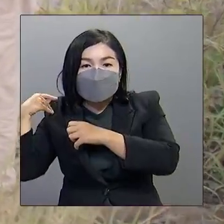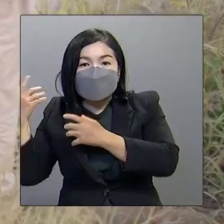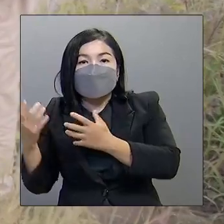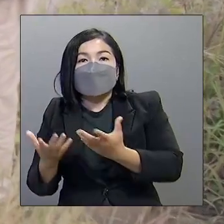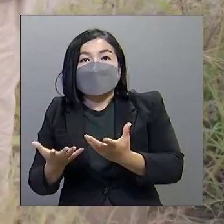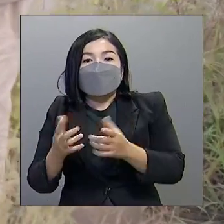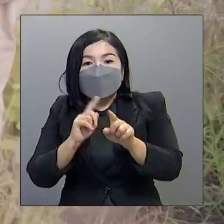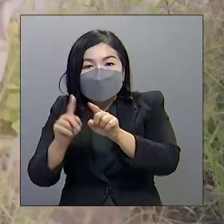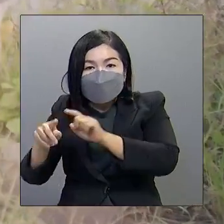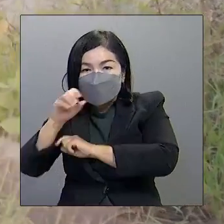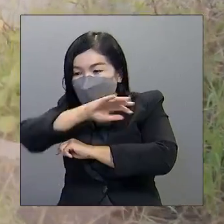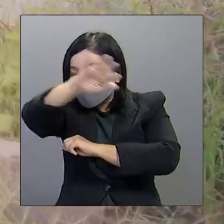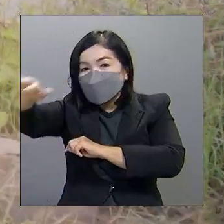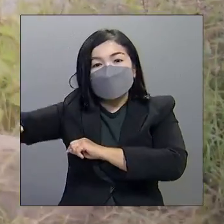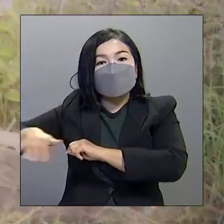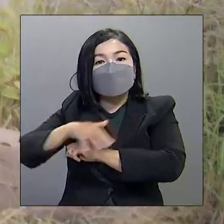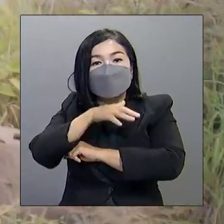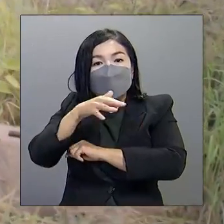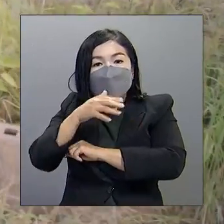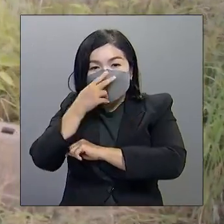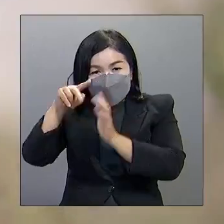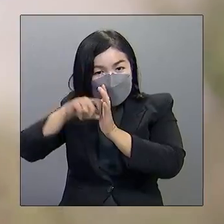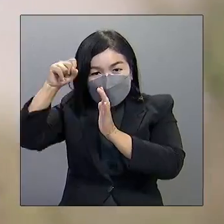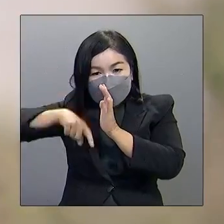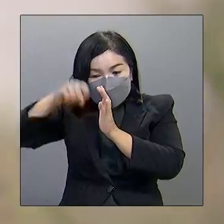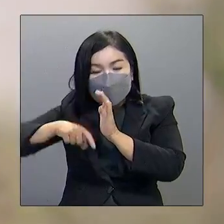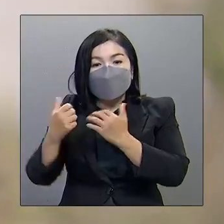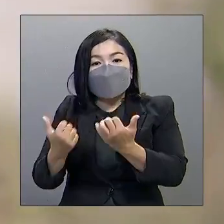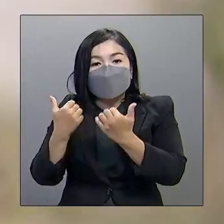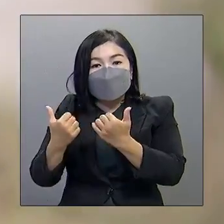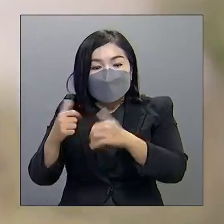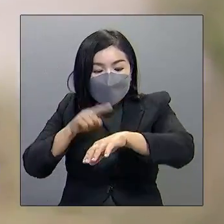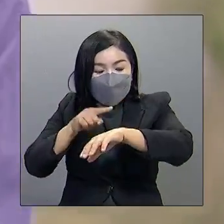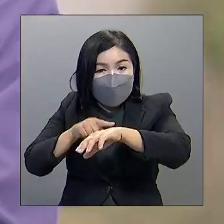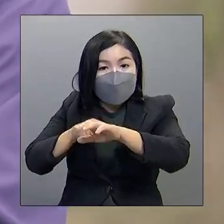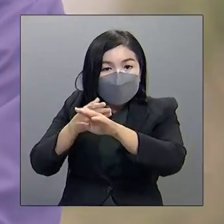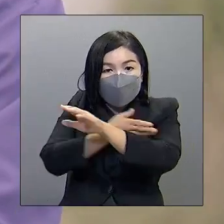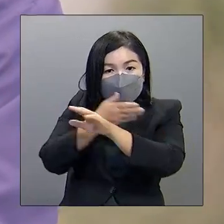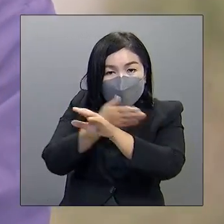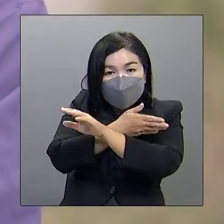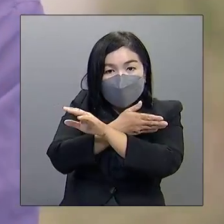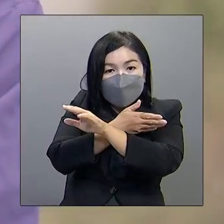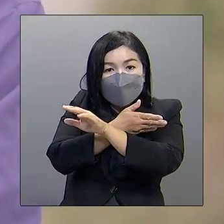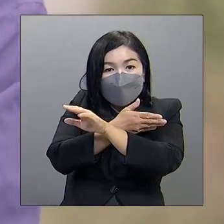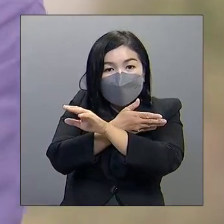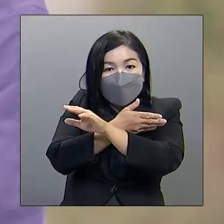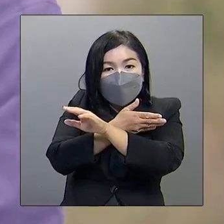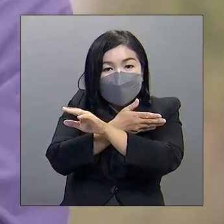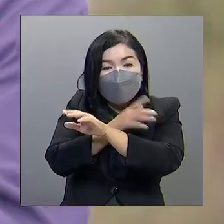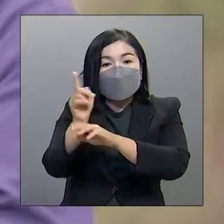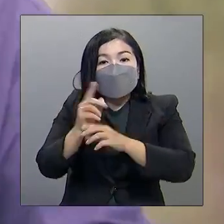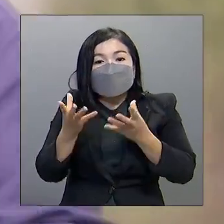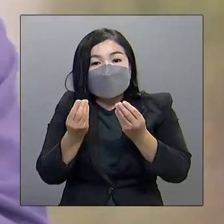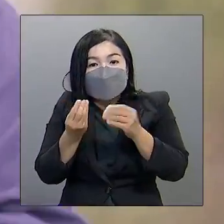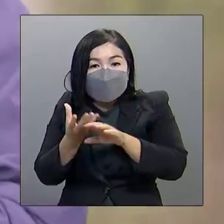จุดนั้นเนี่ยให้ทั้งหมดนะครับเพื่อที่จะรีบซ่อมตอนนี ้ เพราะจริงๆเรายังมีเวลาการที่จะเอานะครับคันดิน